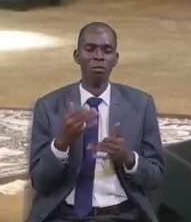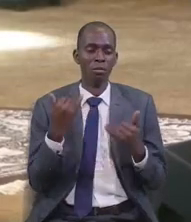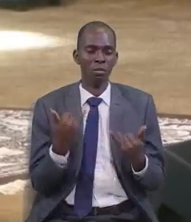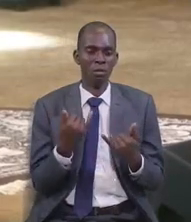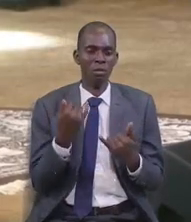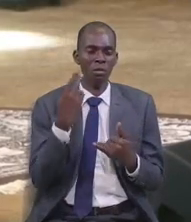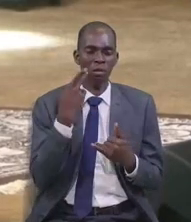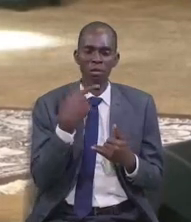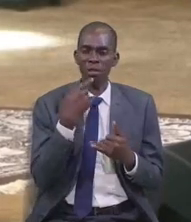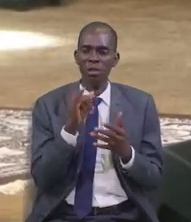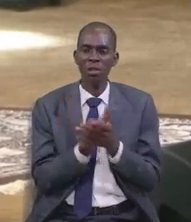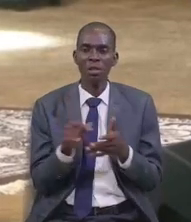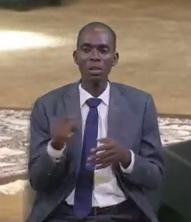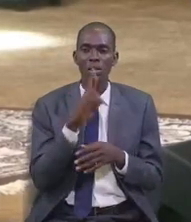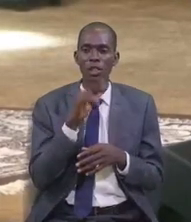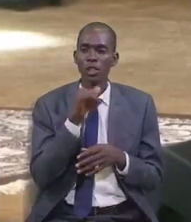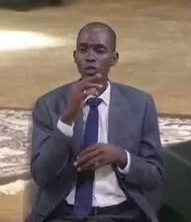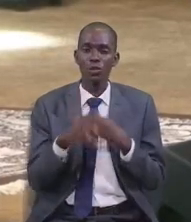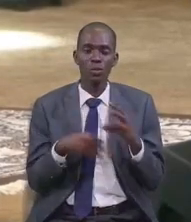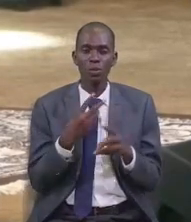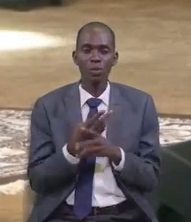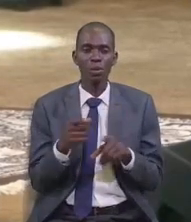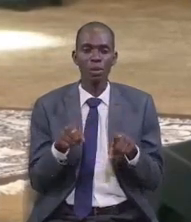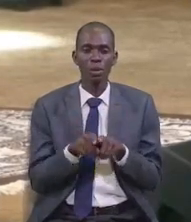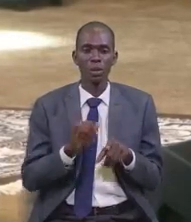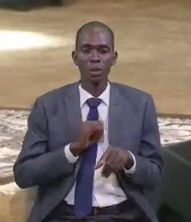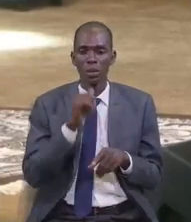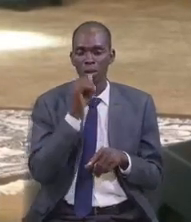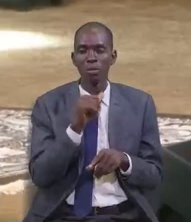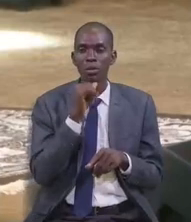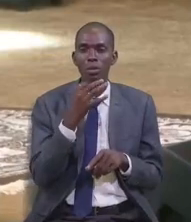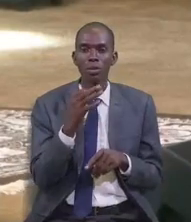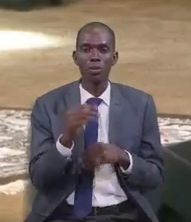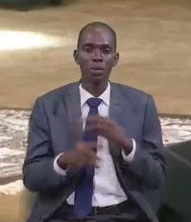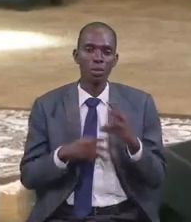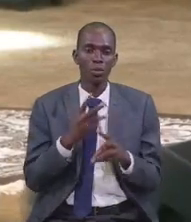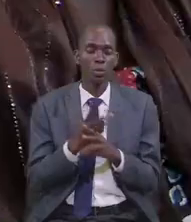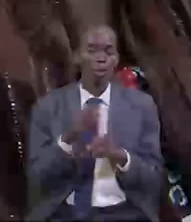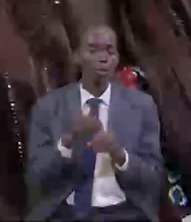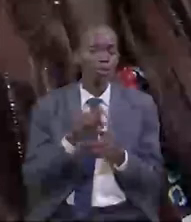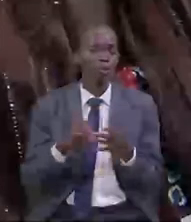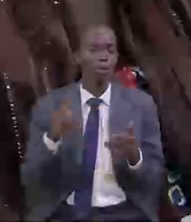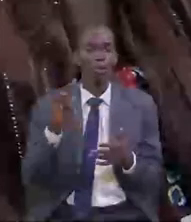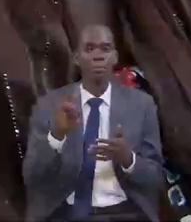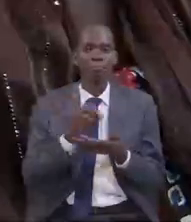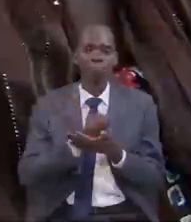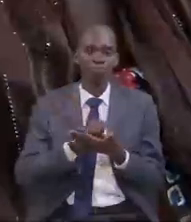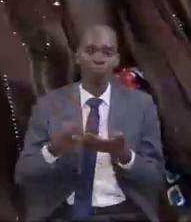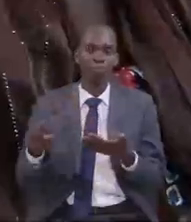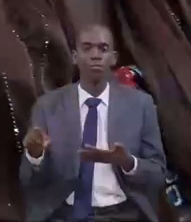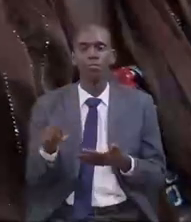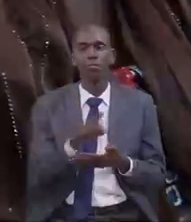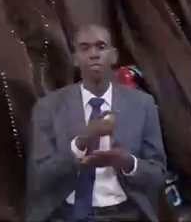monde, comme moi, je ne suis pas du monde. Verset 17. Sanctifie-les par ta vérité,